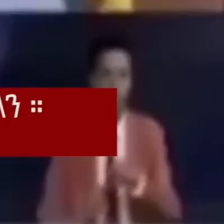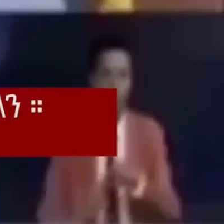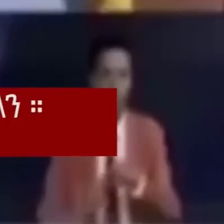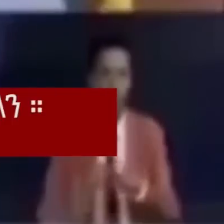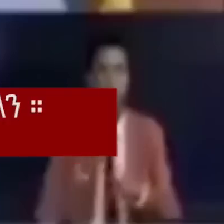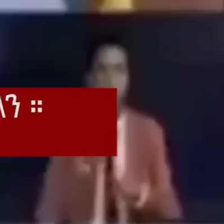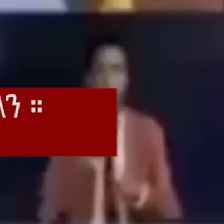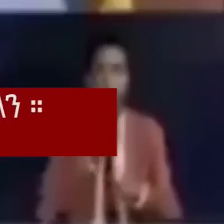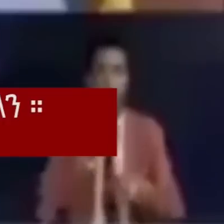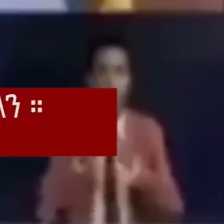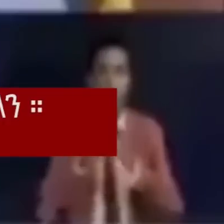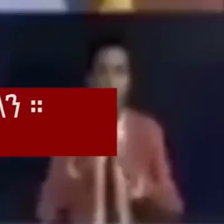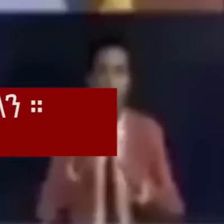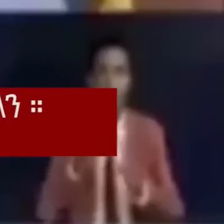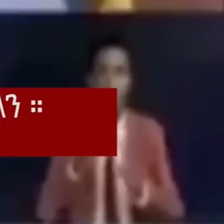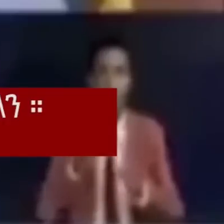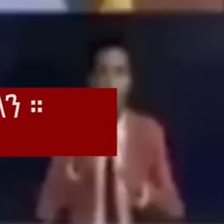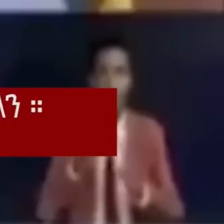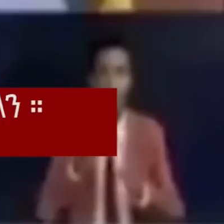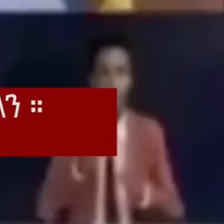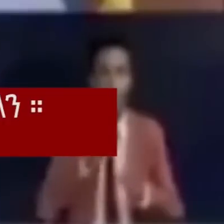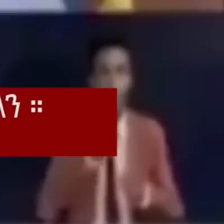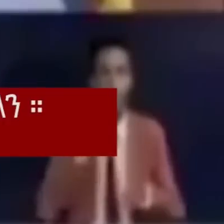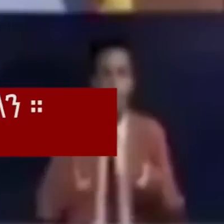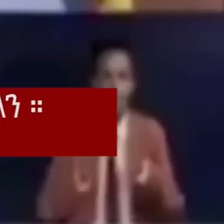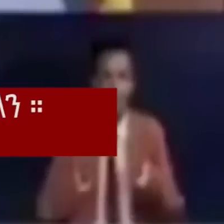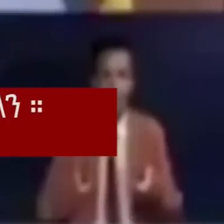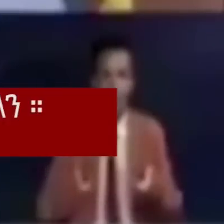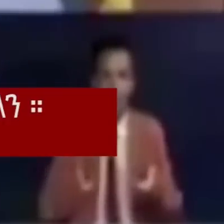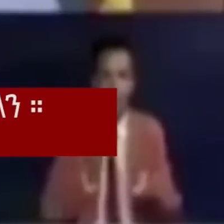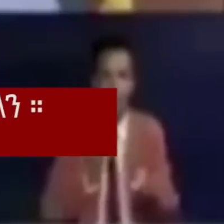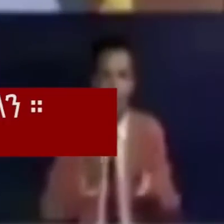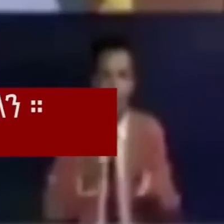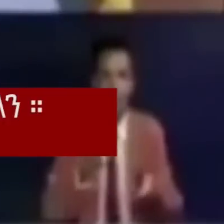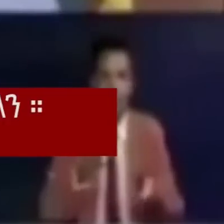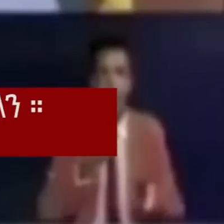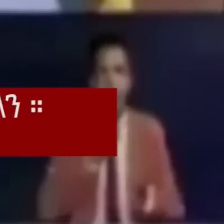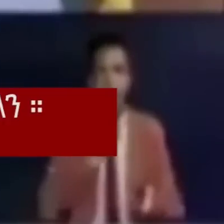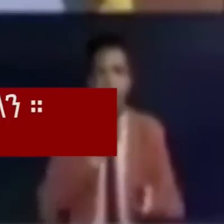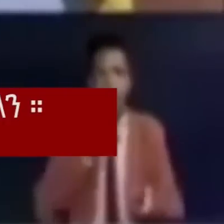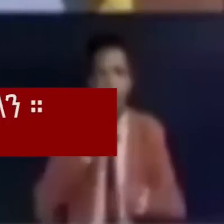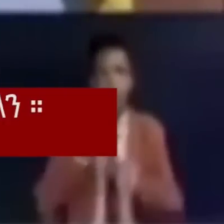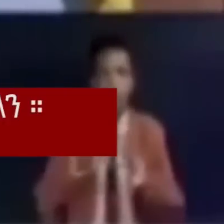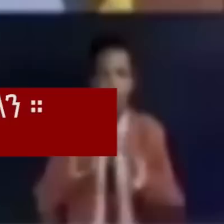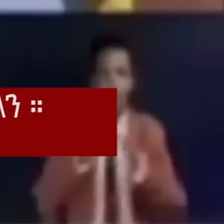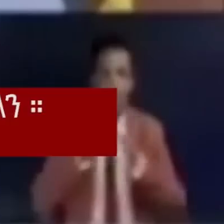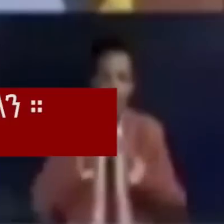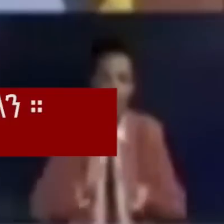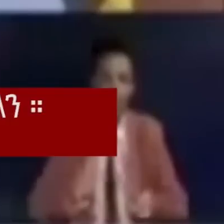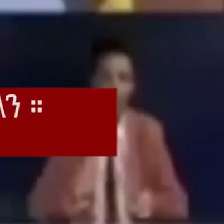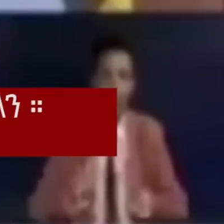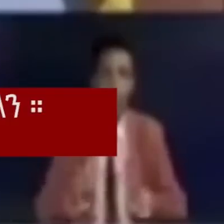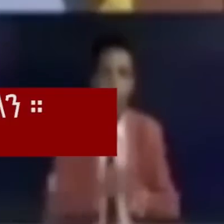ለመላ የአማራ ህዝብ ለመግለጽ የምፈልገው የአማራ ክልል ሰላም እንዲደፈርስ ስርዓት